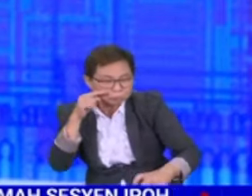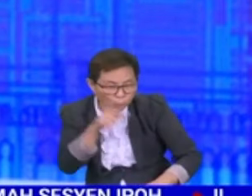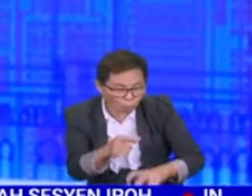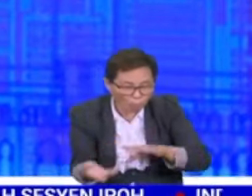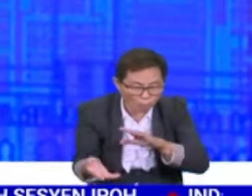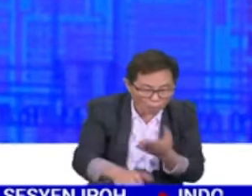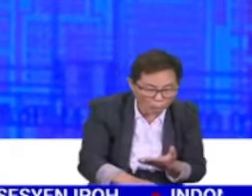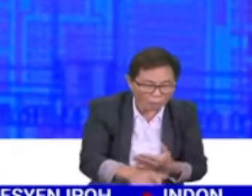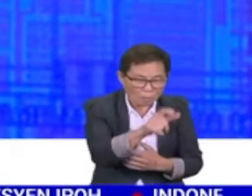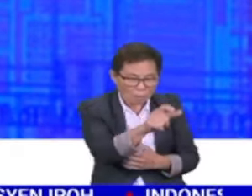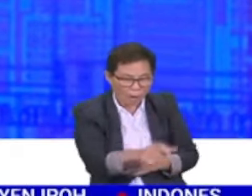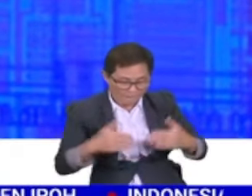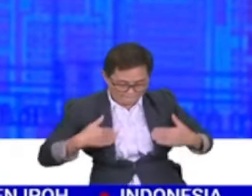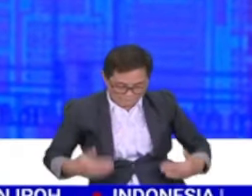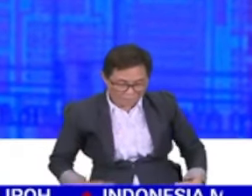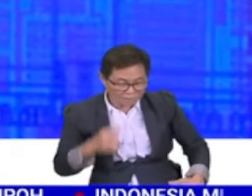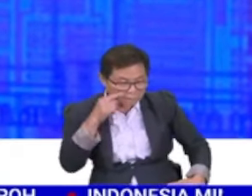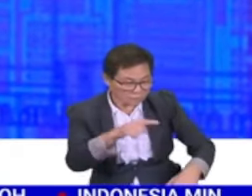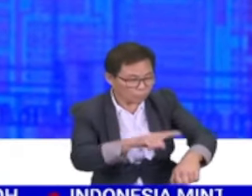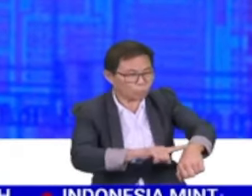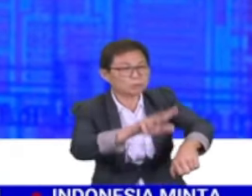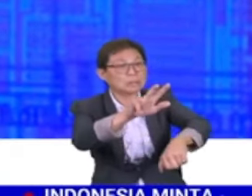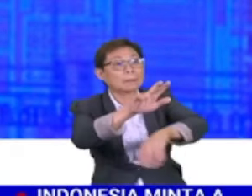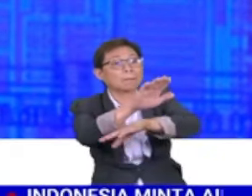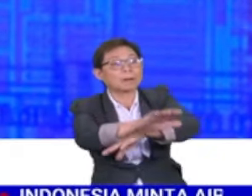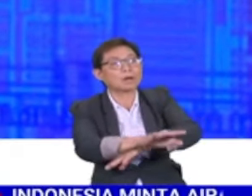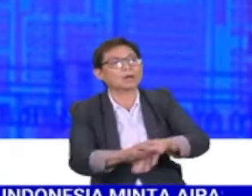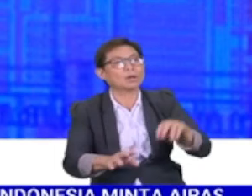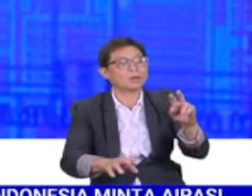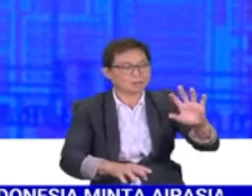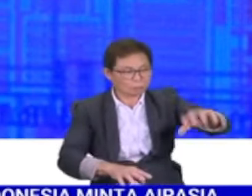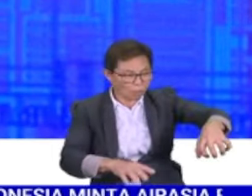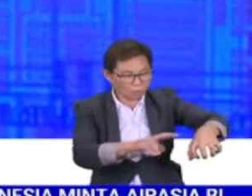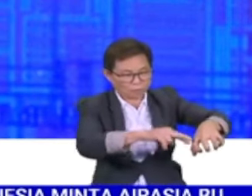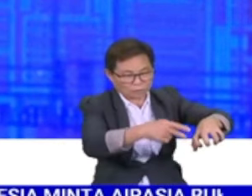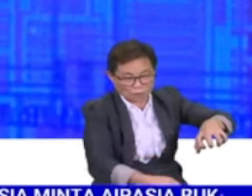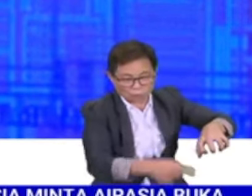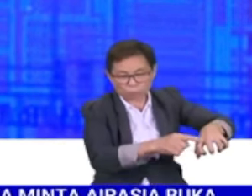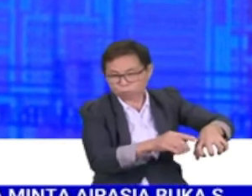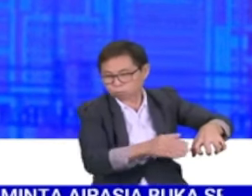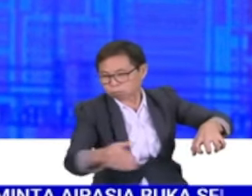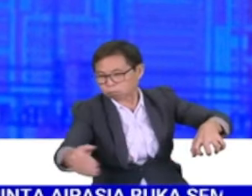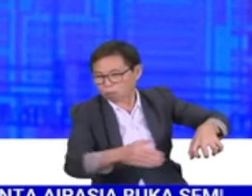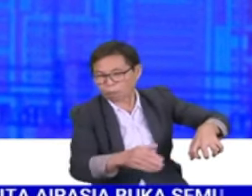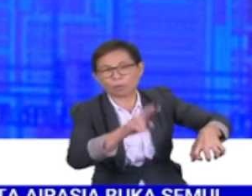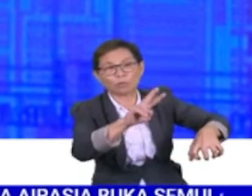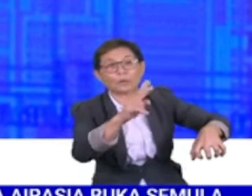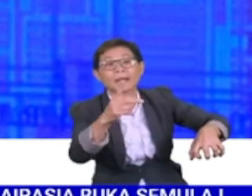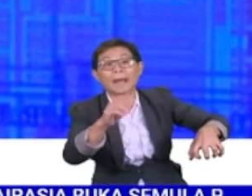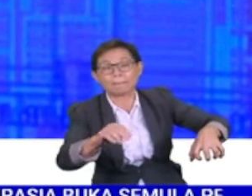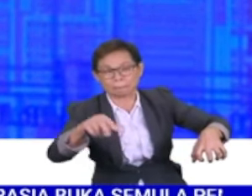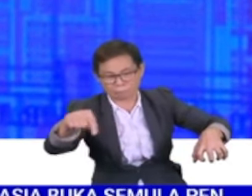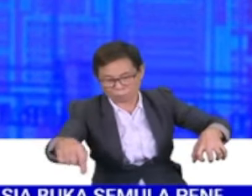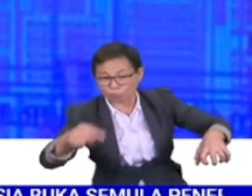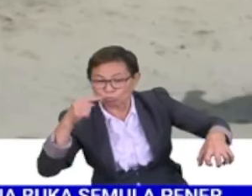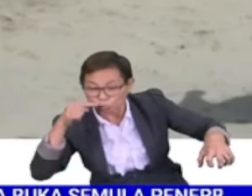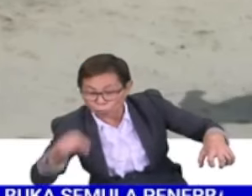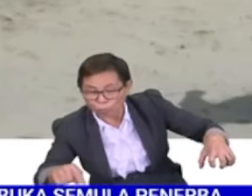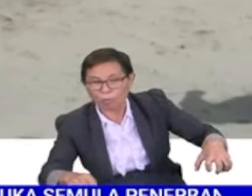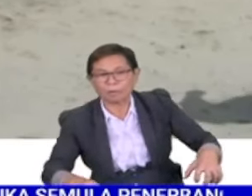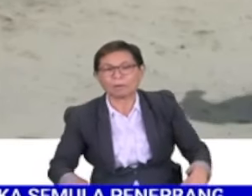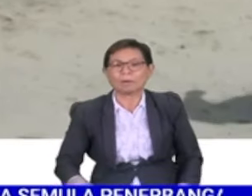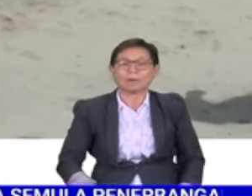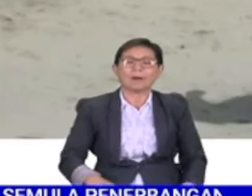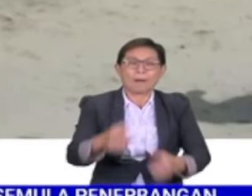Mayat mangsa dijumpai sekitar 3 petang tadi, kira-kira 2 km dari lokasi mangsa dilaporkan hilang. Pegawai Perhubungan